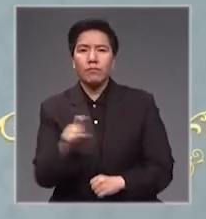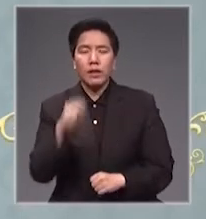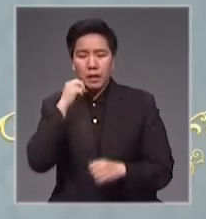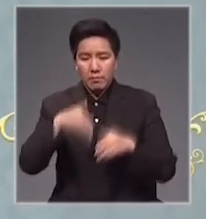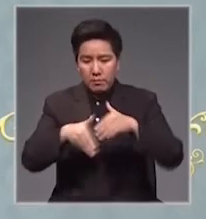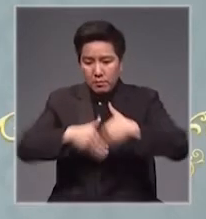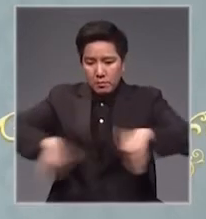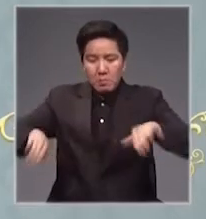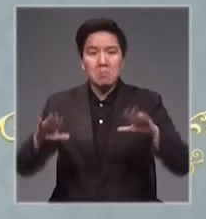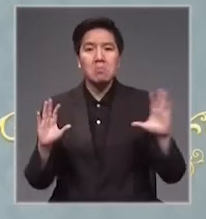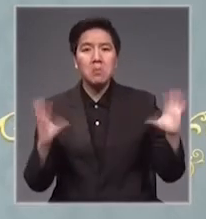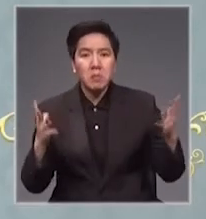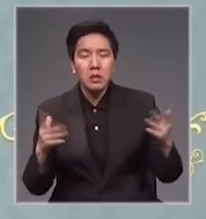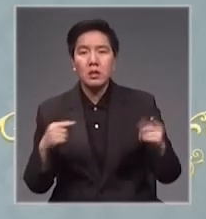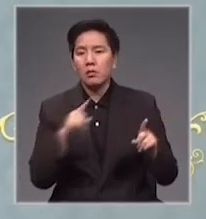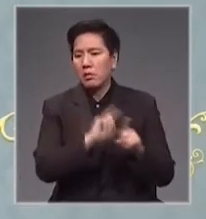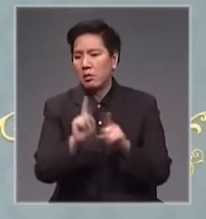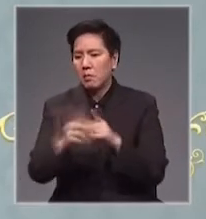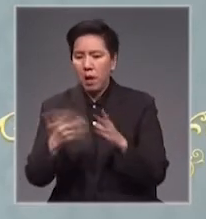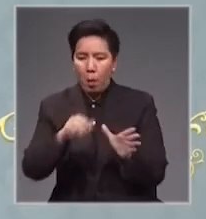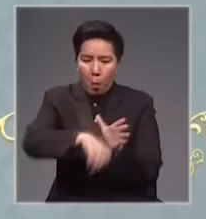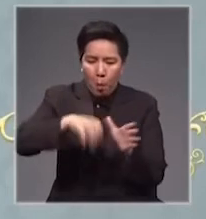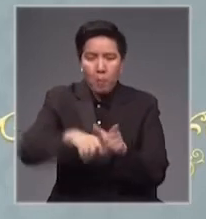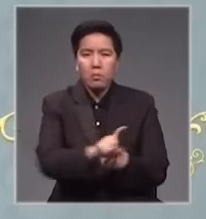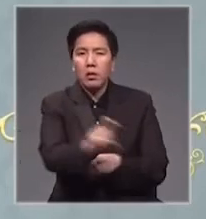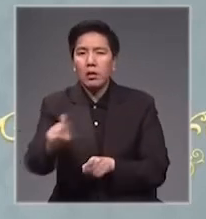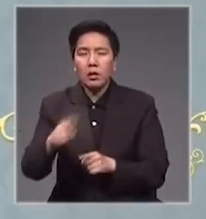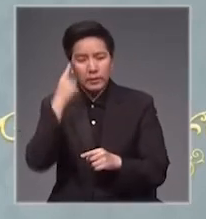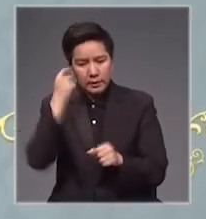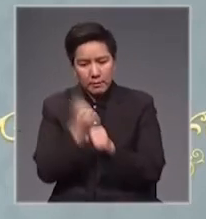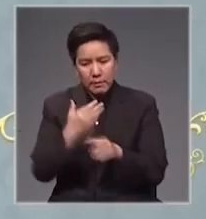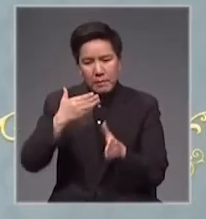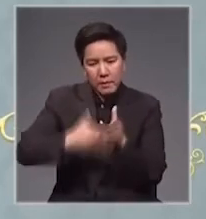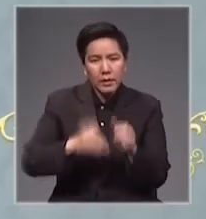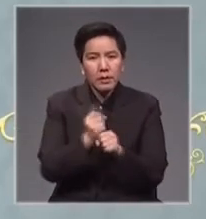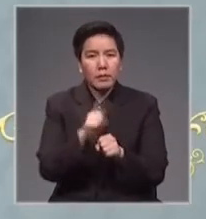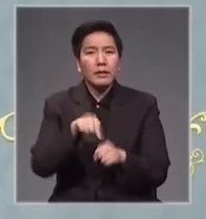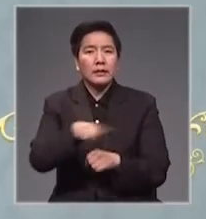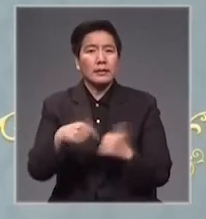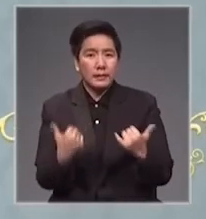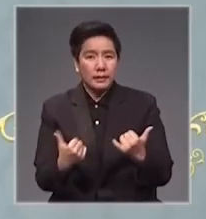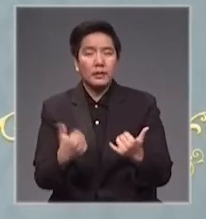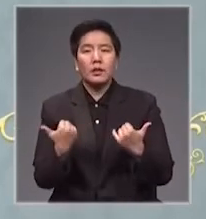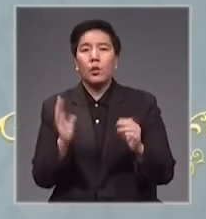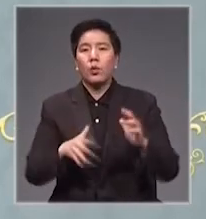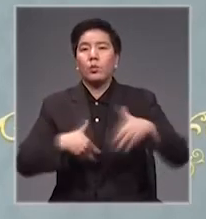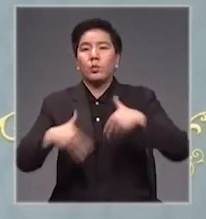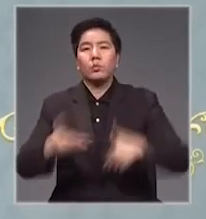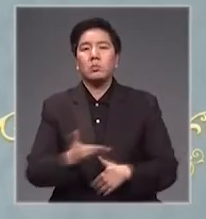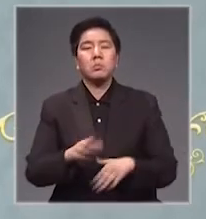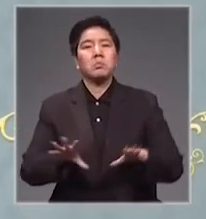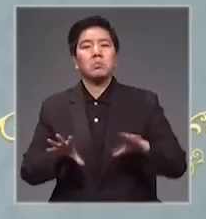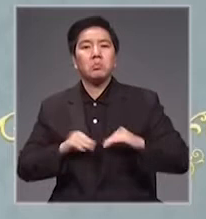แก้มลิงขนาดใหญ่ที่เพียงพอขุดไม่ได้นะครับเพื่อจะตัดตอนน้ำเหนือใต้เขื่อนที่มีอยู่ประชาชนไม่ยินยอมนะครับ